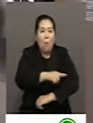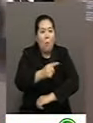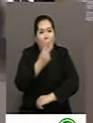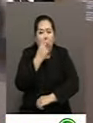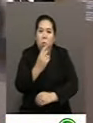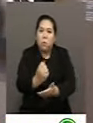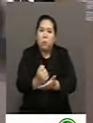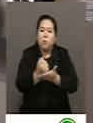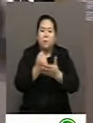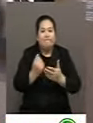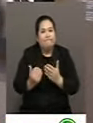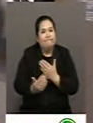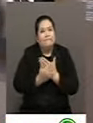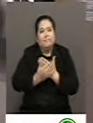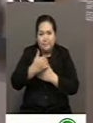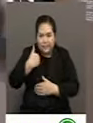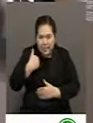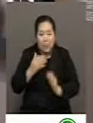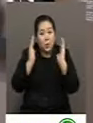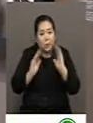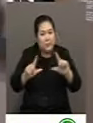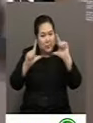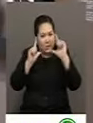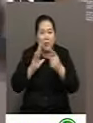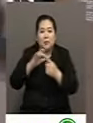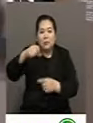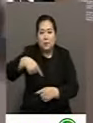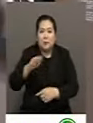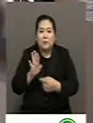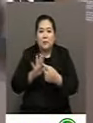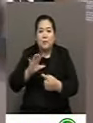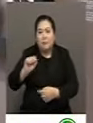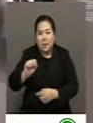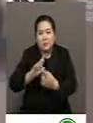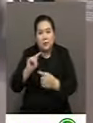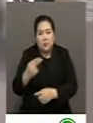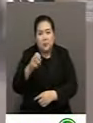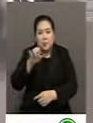ลงานของเขาช่างภาพสารคดีระดับโลกเซบาสเตียนซัลกาโดค่ะ